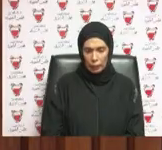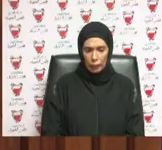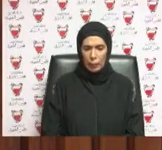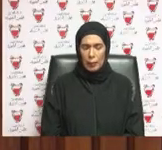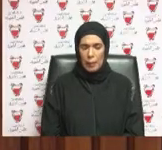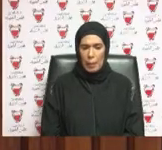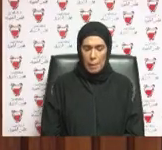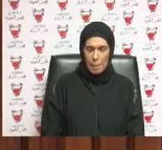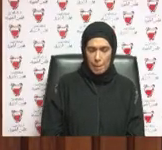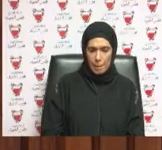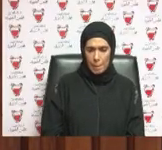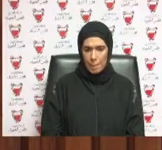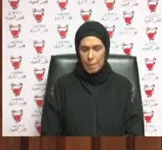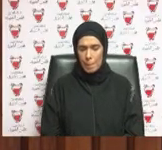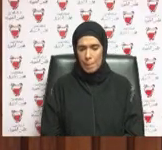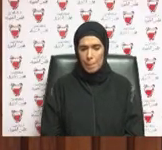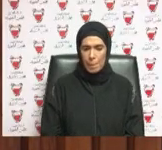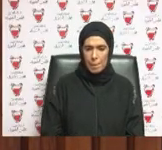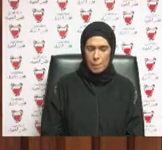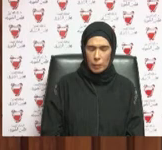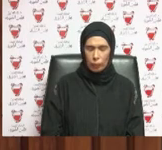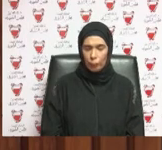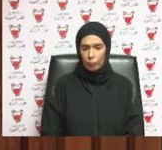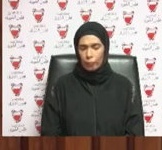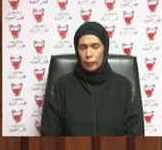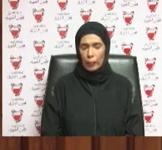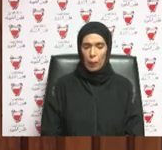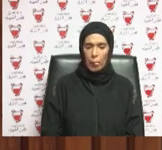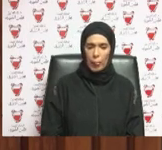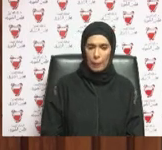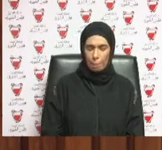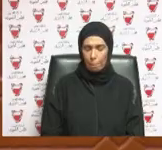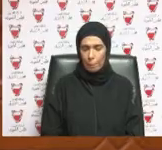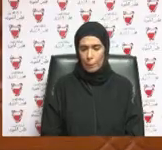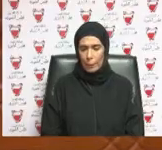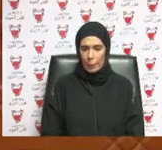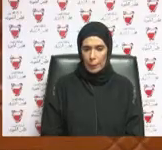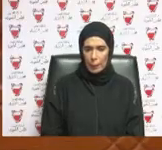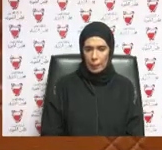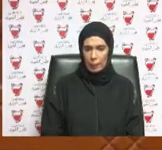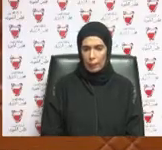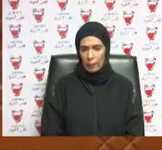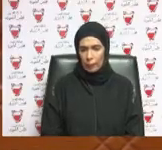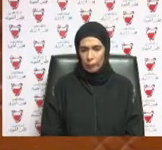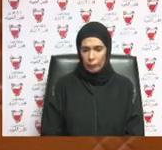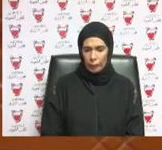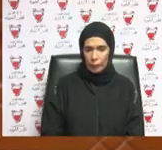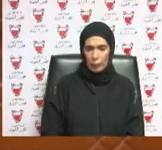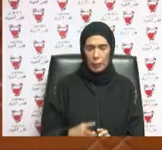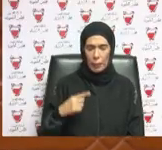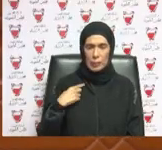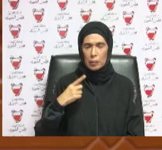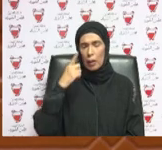شكرا جزيلا. الأخ أحمد الحداد تفضل. مع الخير مع الرئيس ومع الخير جميعا. بسم الله